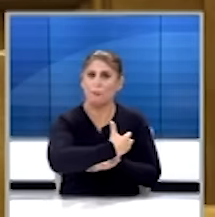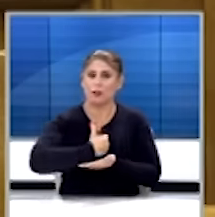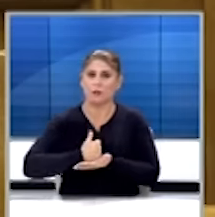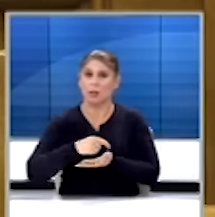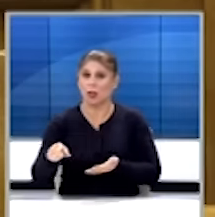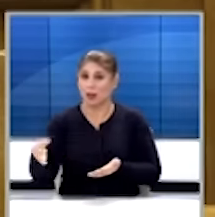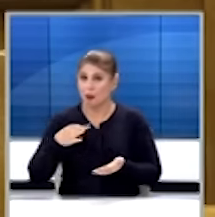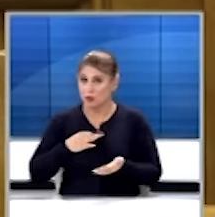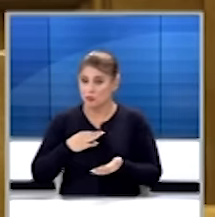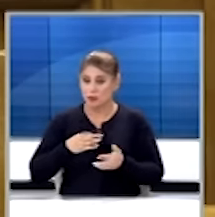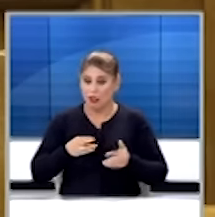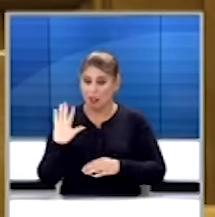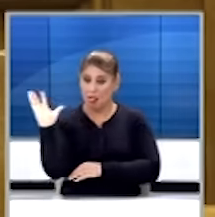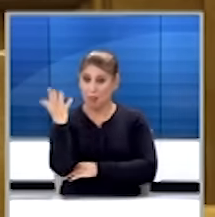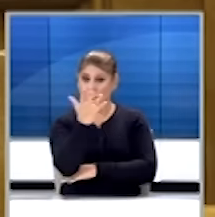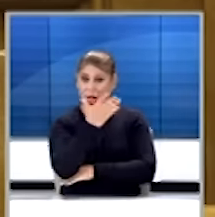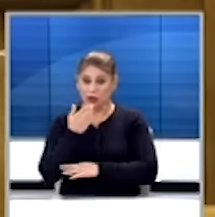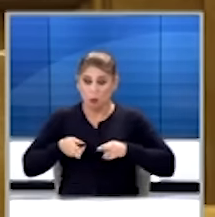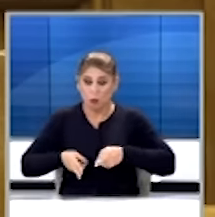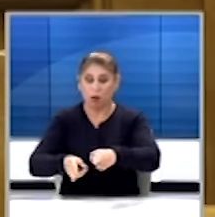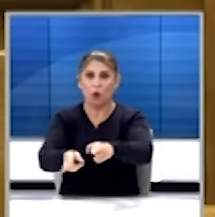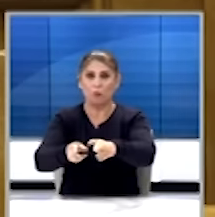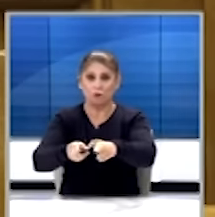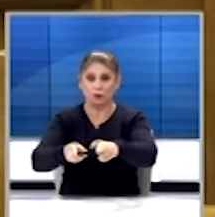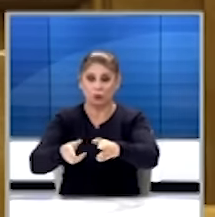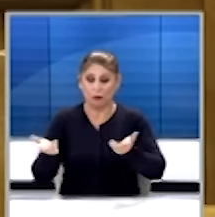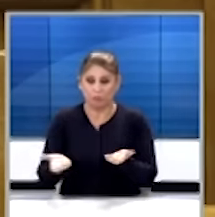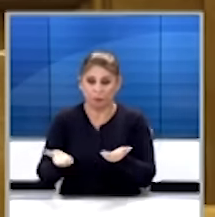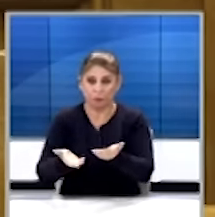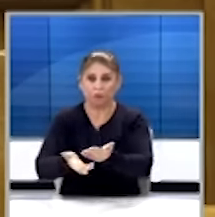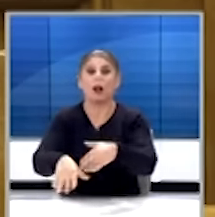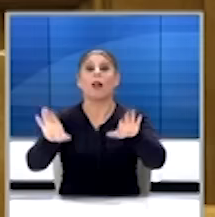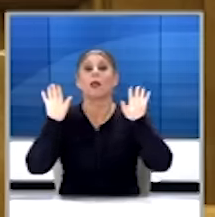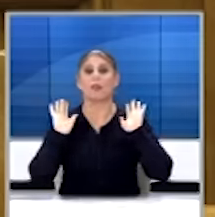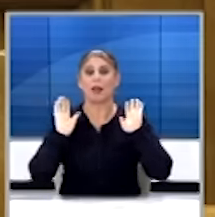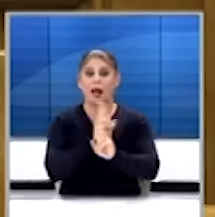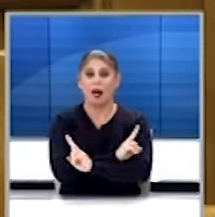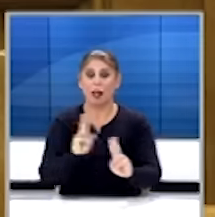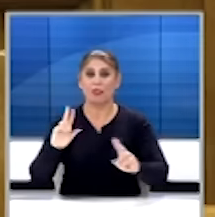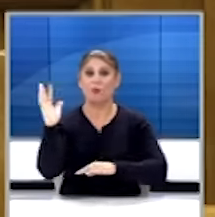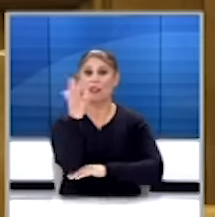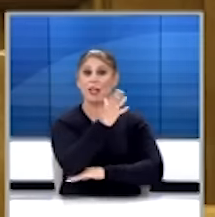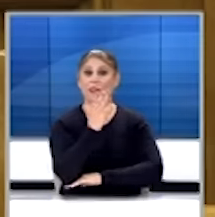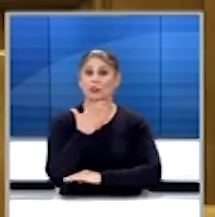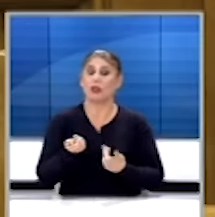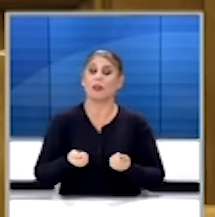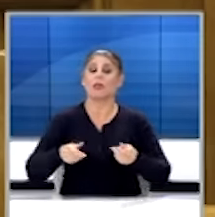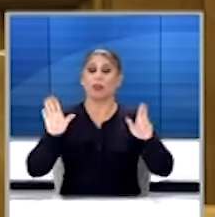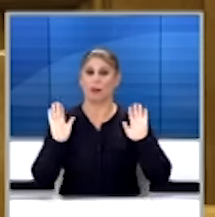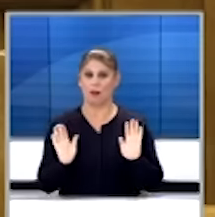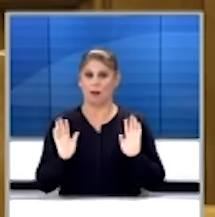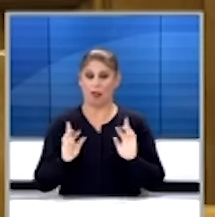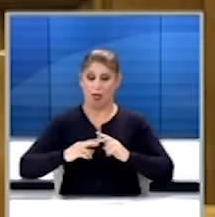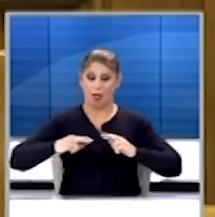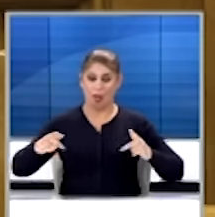τους δασικούς δρόμους που δεν έχετε ανοίξει, για τον καθαρισμό των δασών που δεν έχετε κάνει, για τις